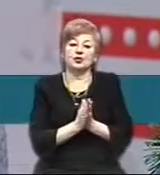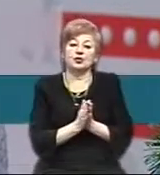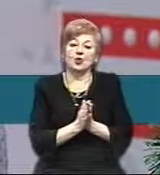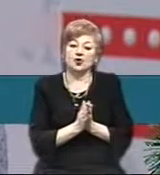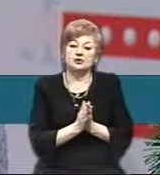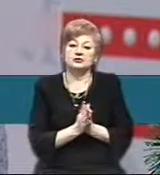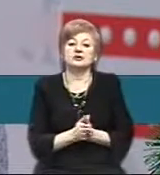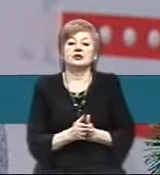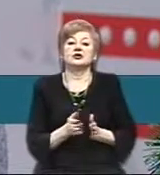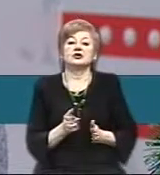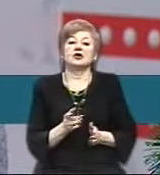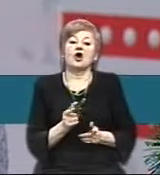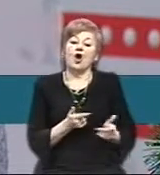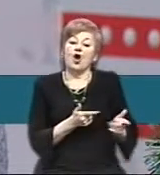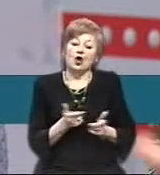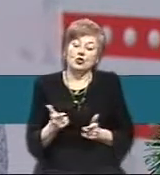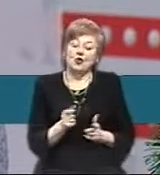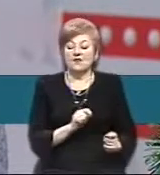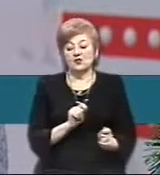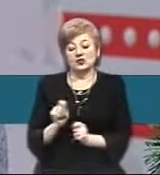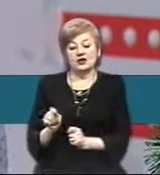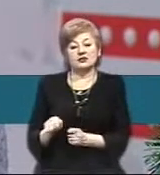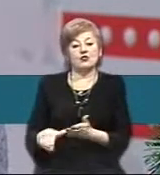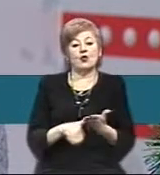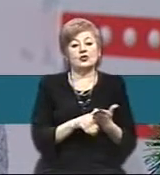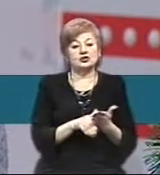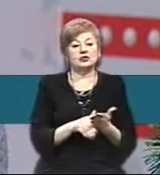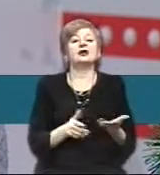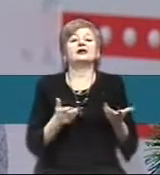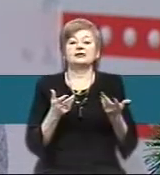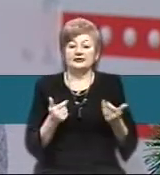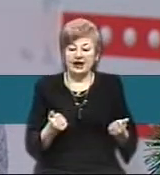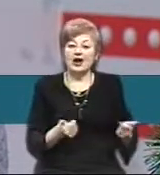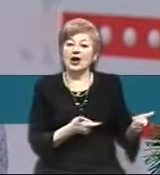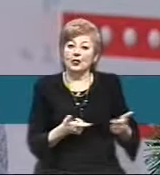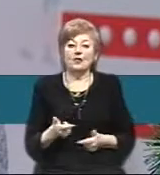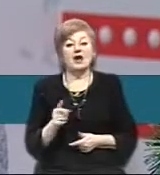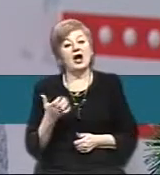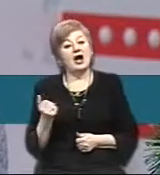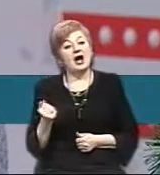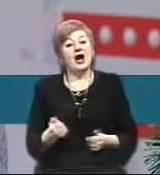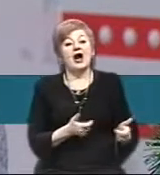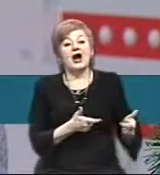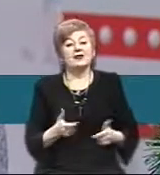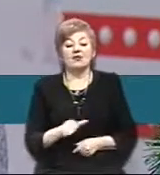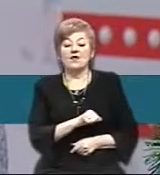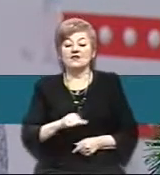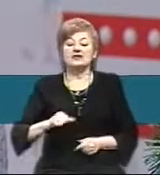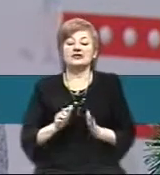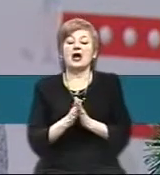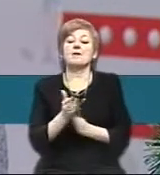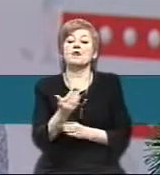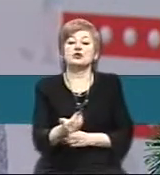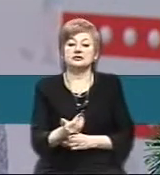вибачте, попрохає, чи готові ви надати допомогу? Так, готові. А чи готові ви самі просити? Ні,